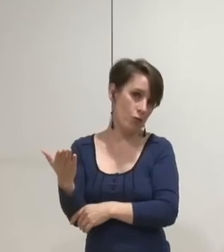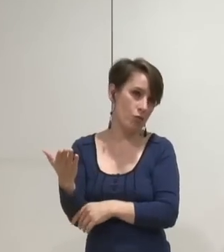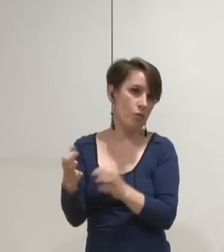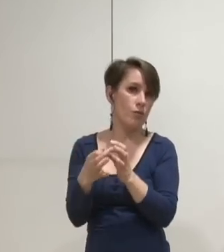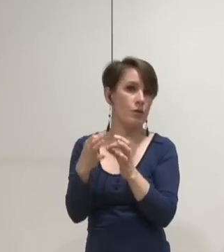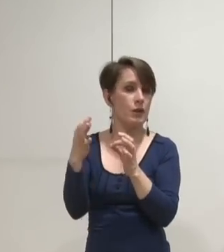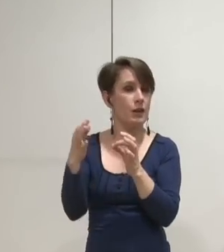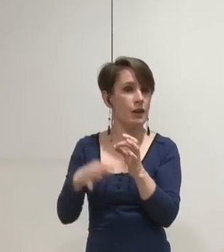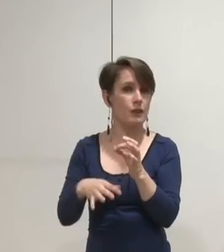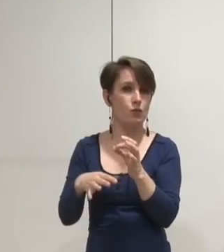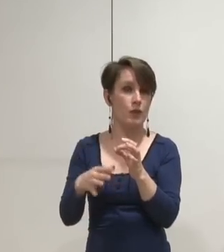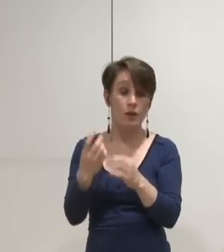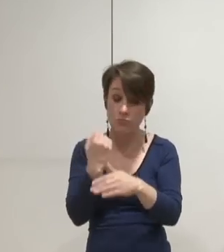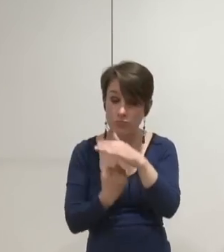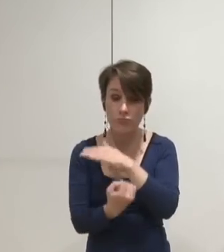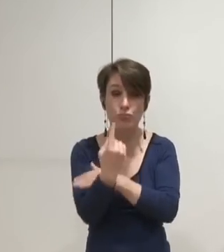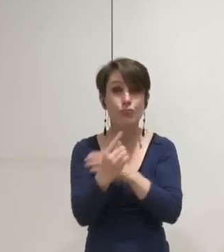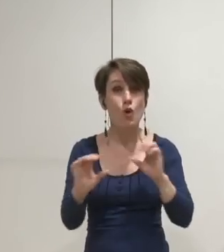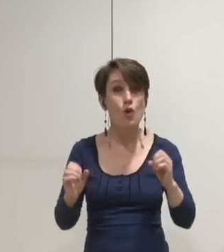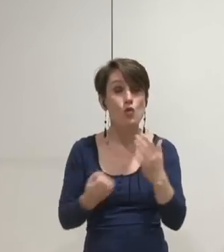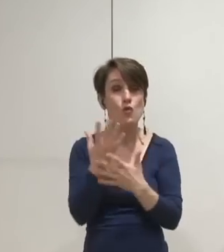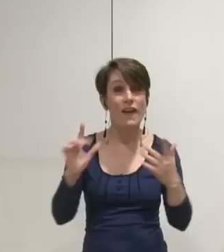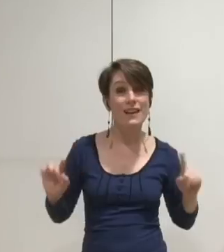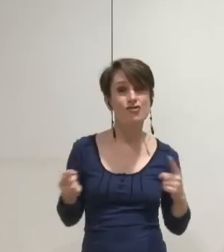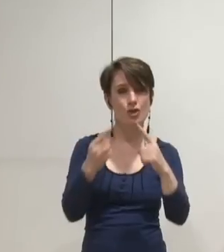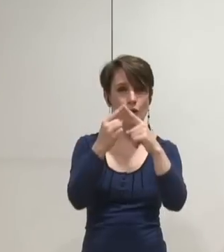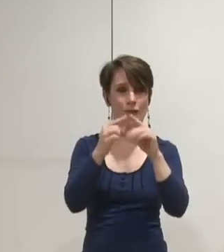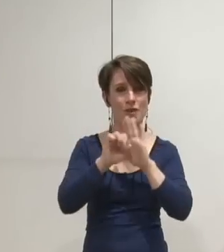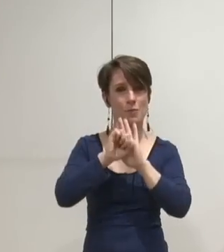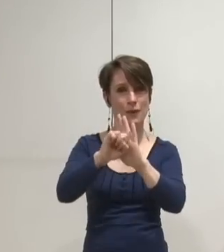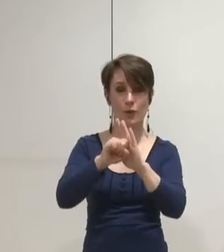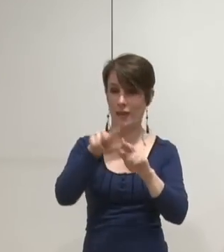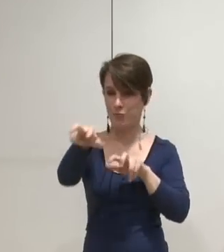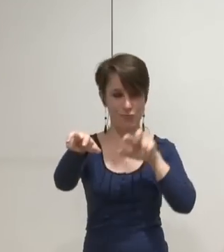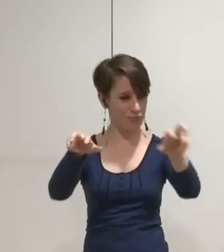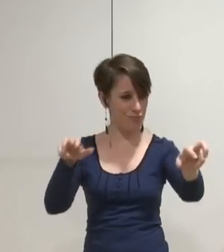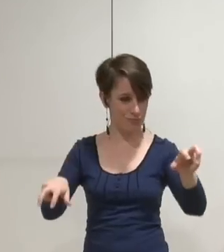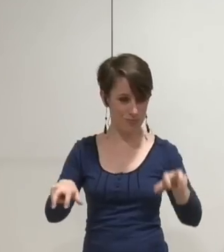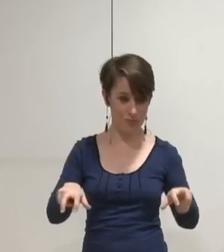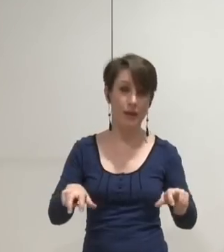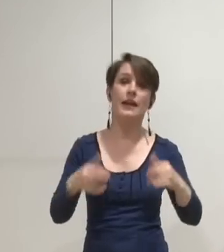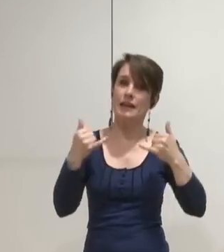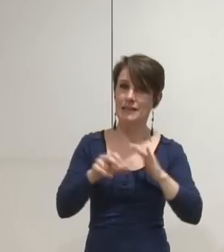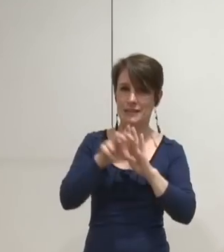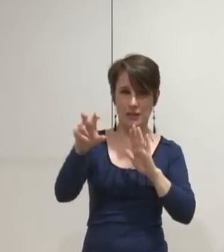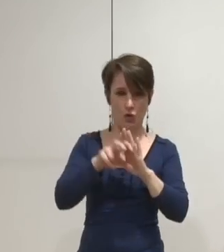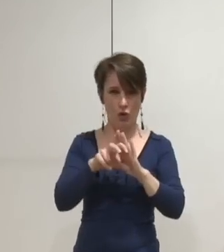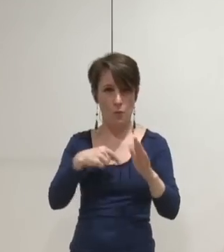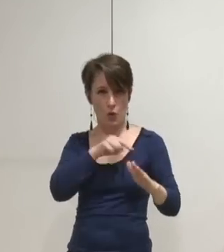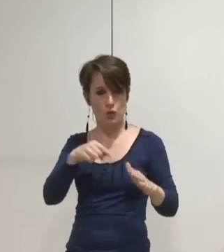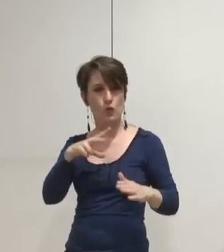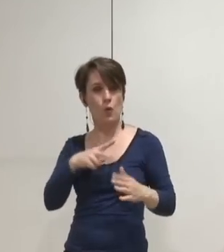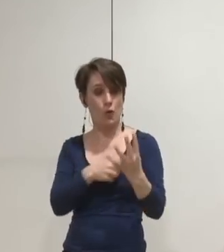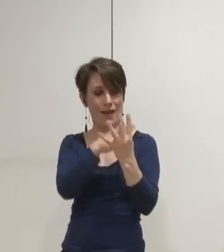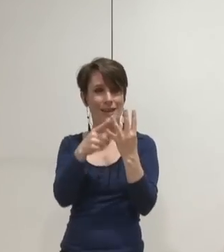nouvelle géographie prioritaire dans lequel Grenoble a quatre quartiers en